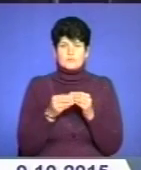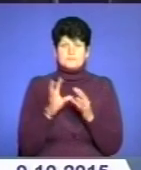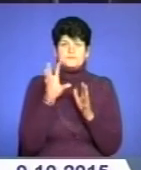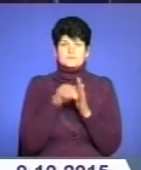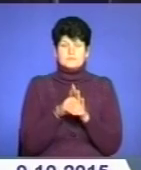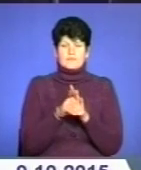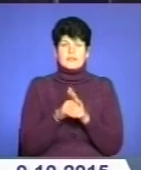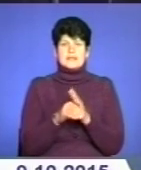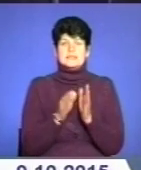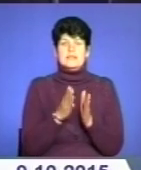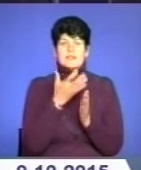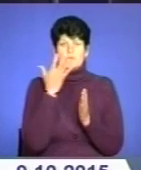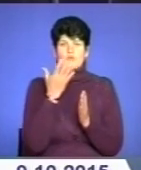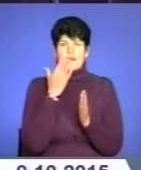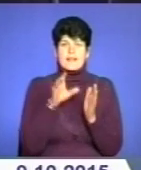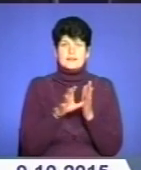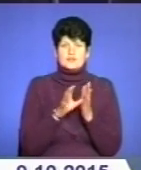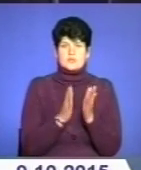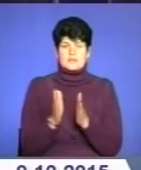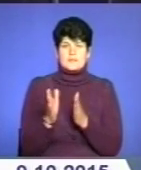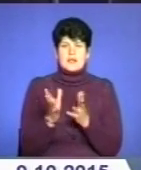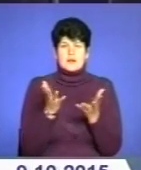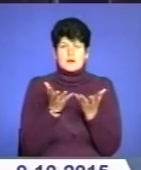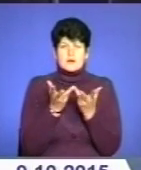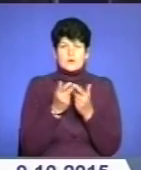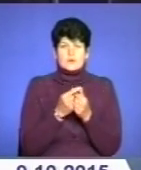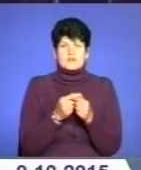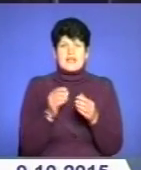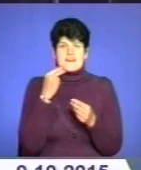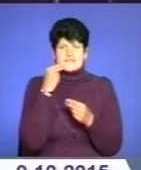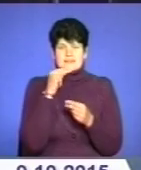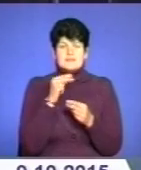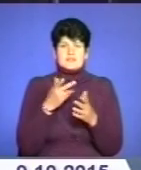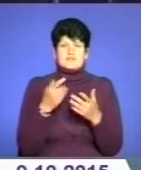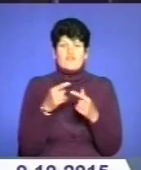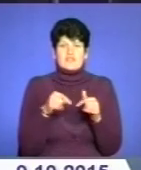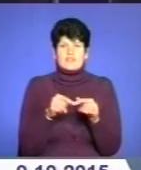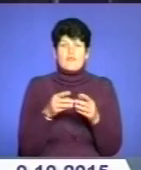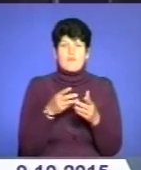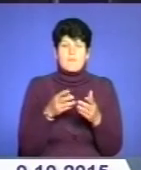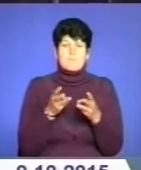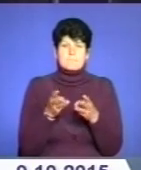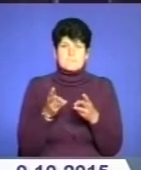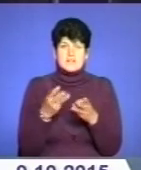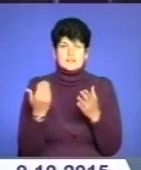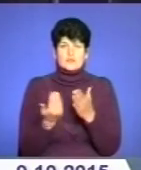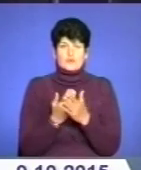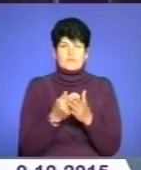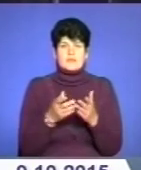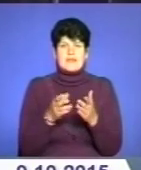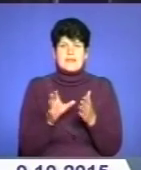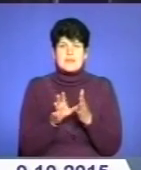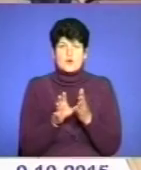систем електричної та теплової енергії, вираховують ефективність альтернативних видів палива та моніторять новітні енергоощадні